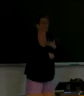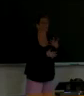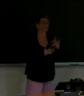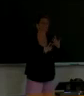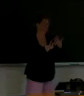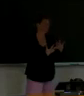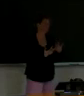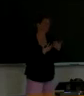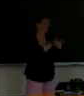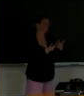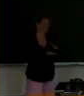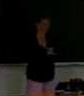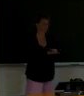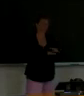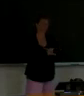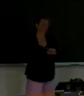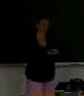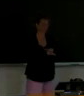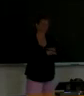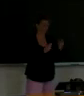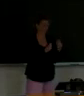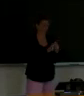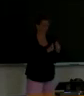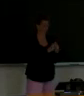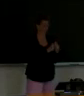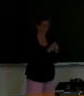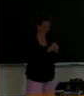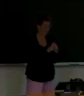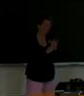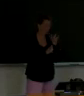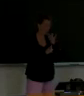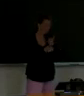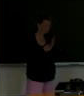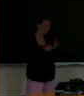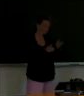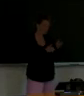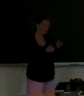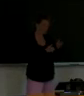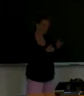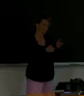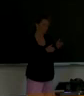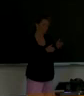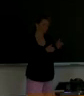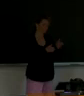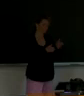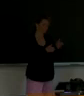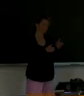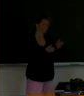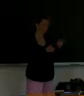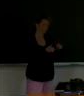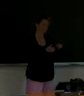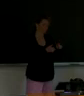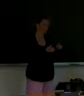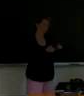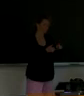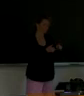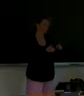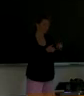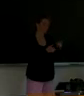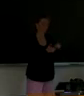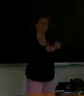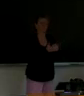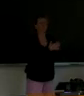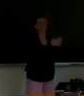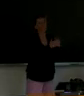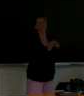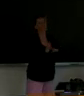pluridecennale di molti colleghi, abbiamo deciso di completare il percorso per poter dare come un contributo sul territorio laziale, dove ci sono anche